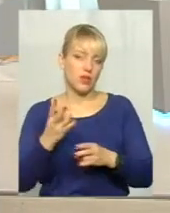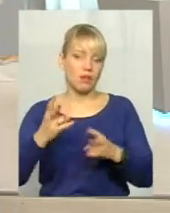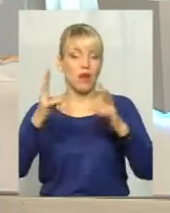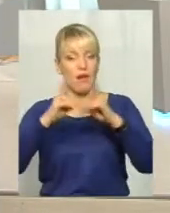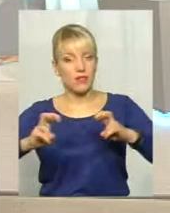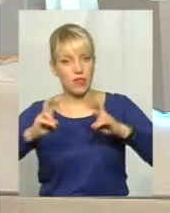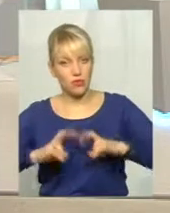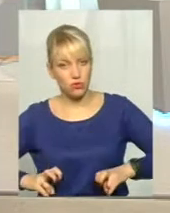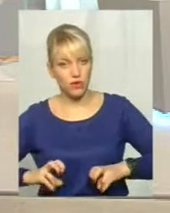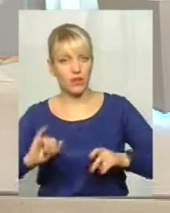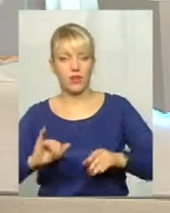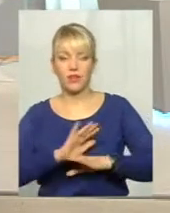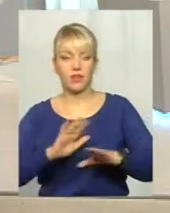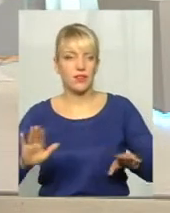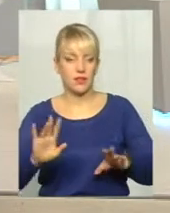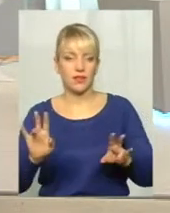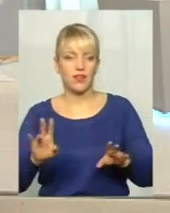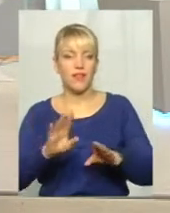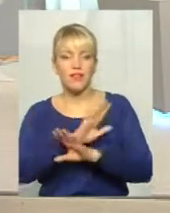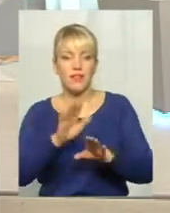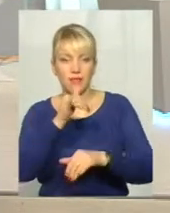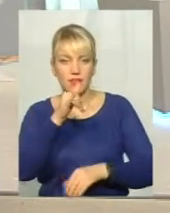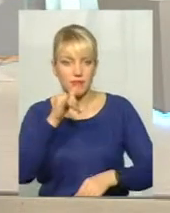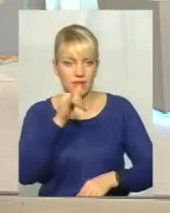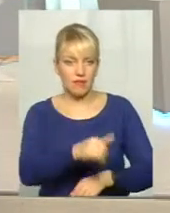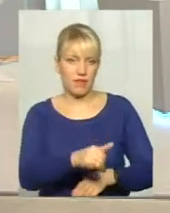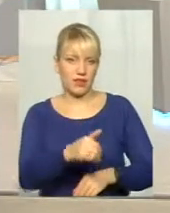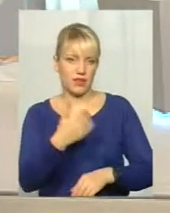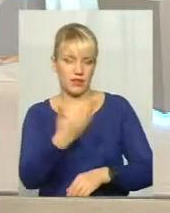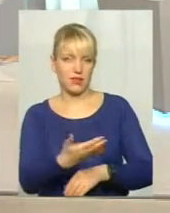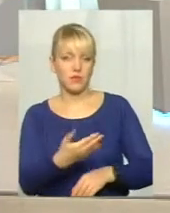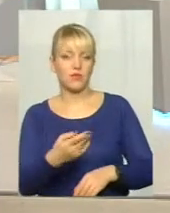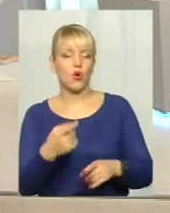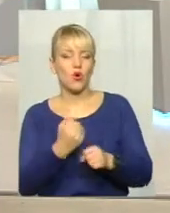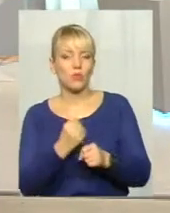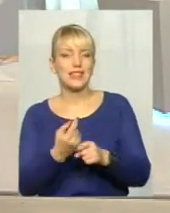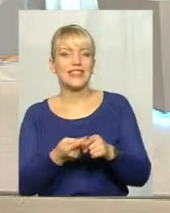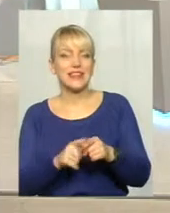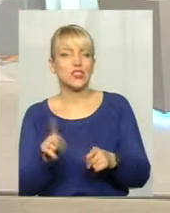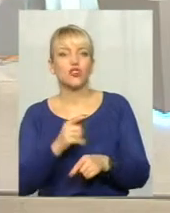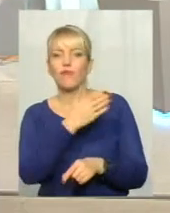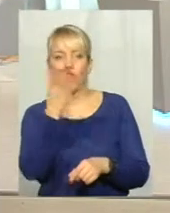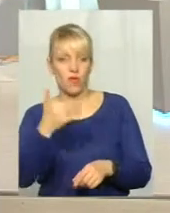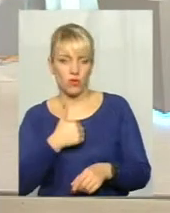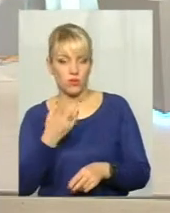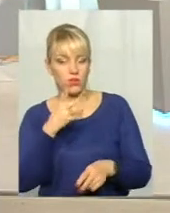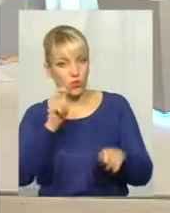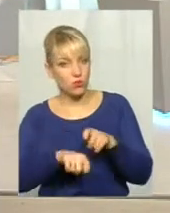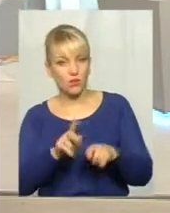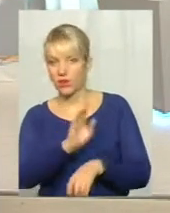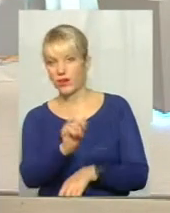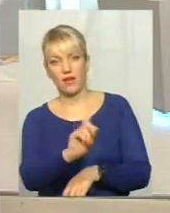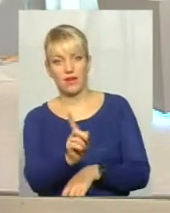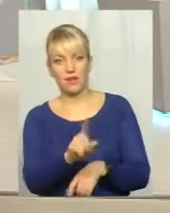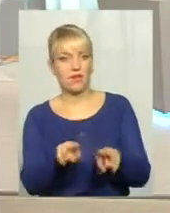і ну треба не давати їм робити те, що вони хочуть. Треба постійно їх контролювати і казати, ні, хлопці, так